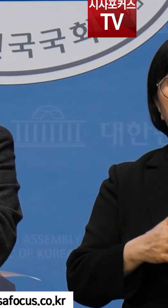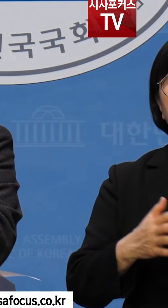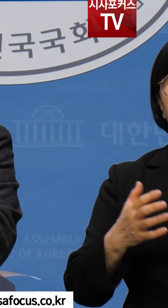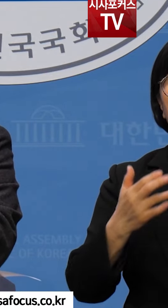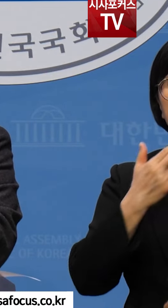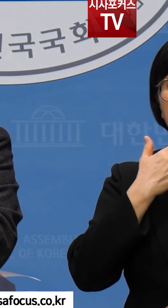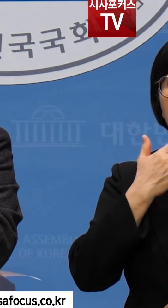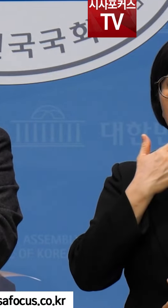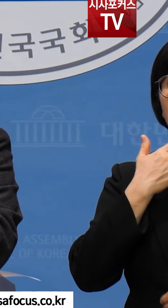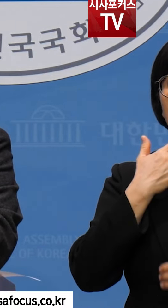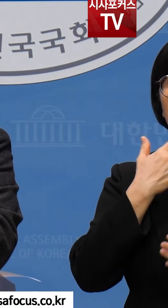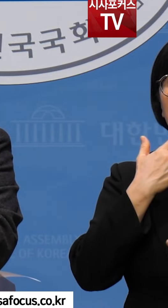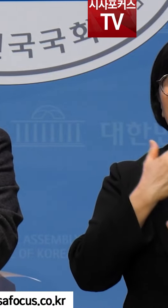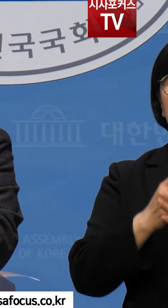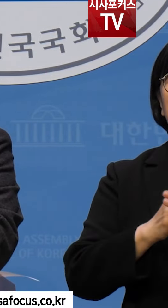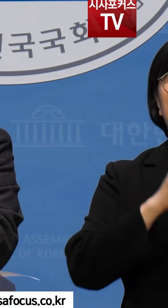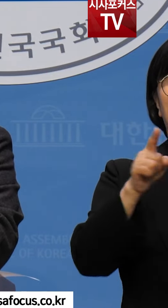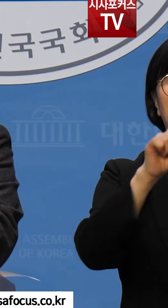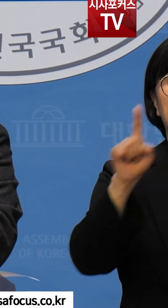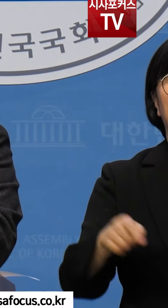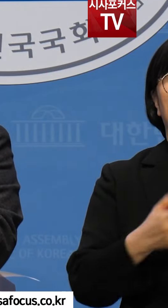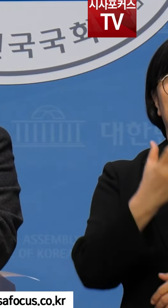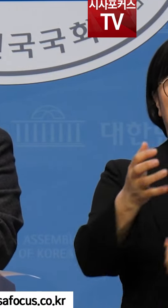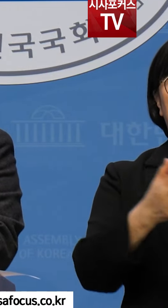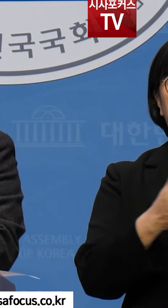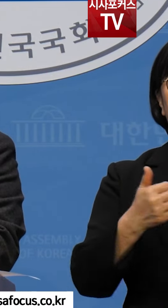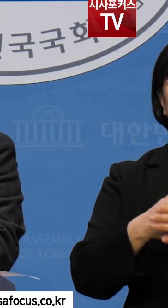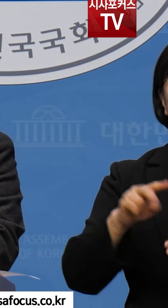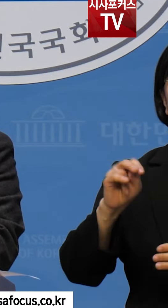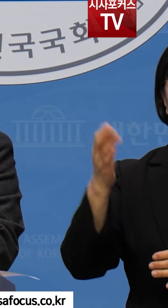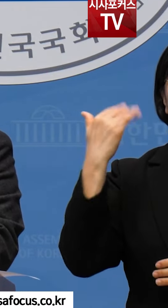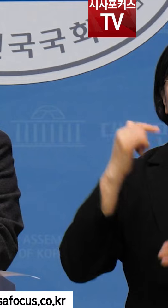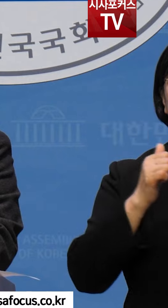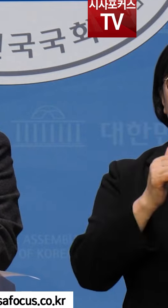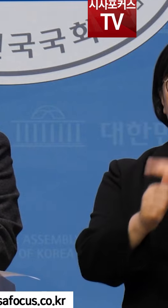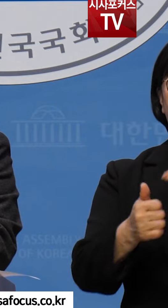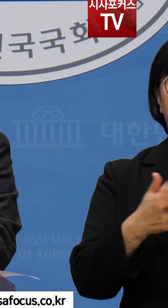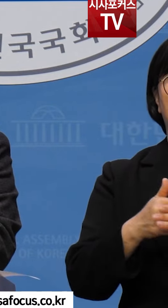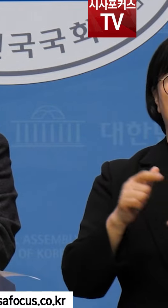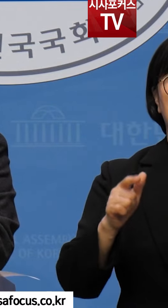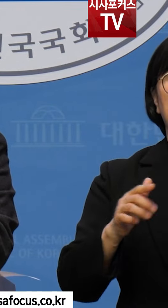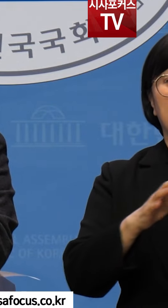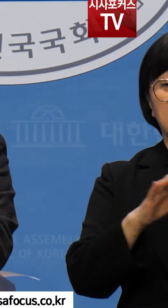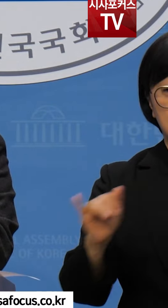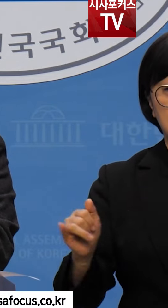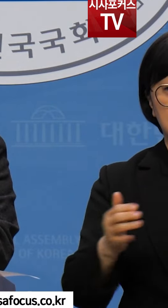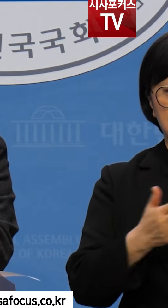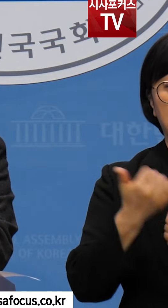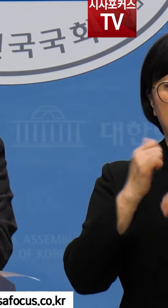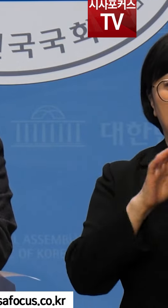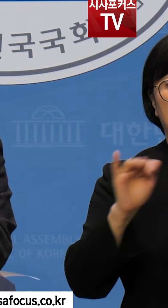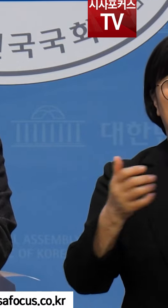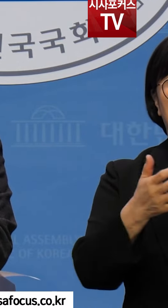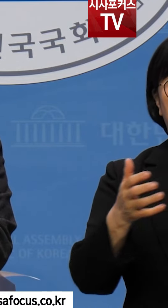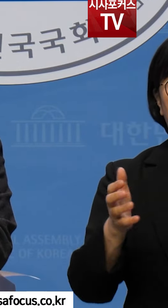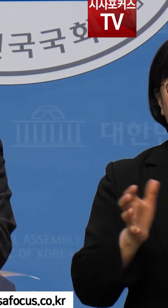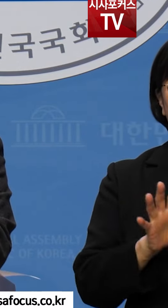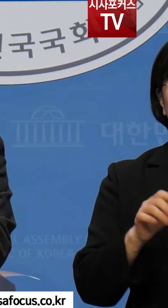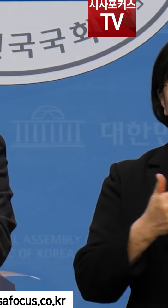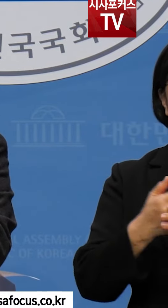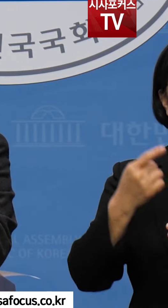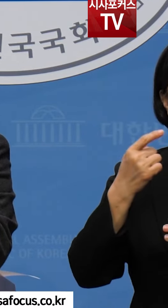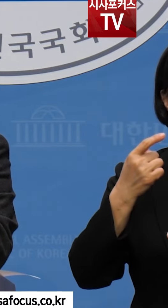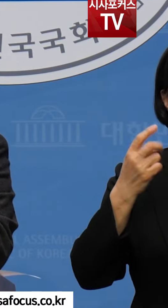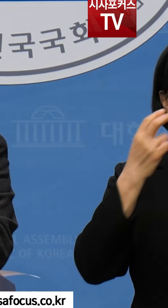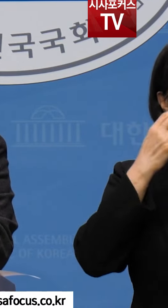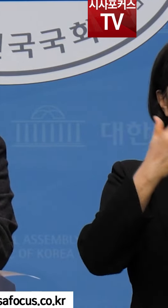없다고 탄원서까지 제출했습니다. 송영길 전 대표도 가족들도 변호인단도